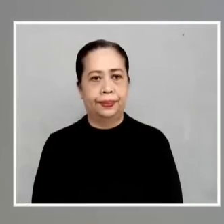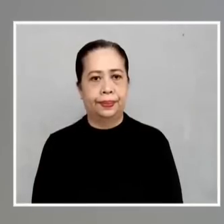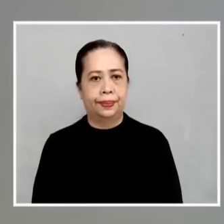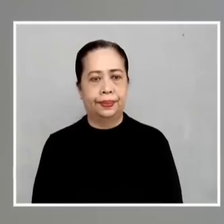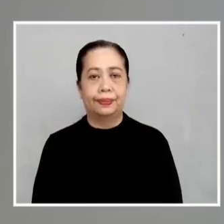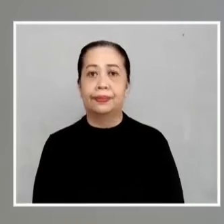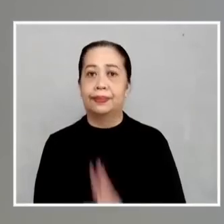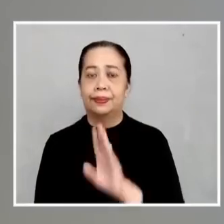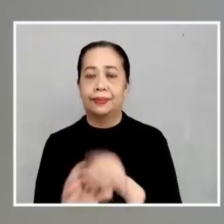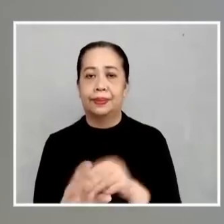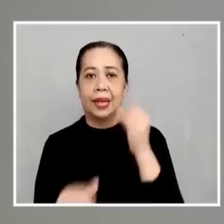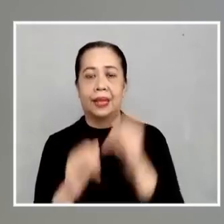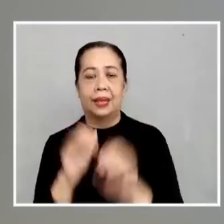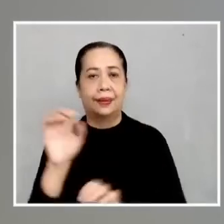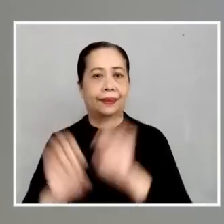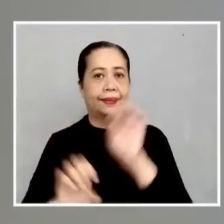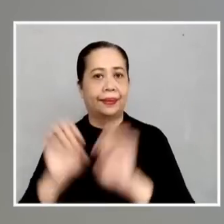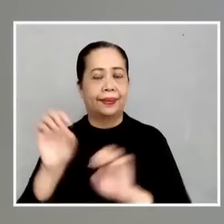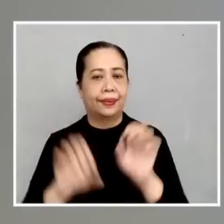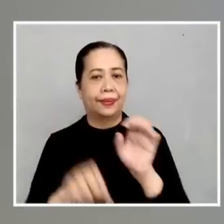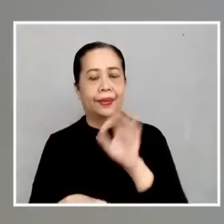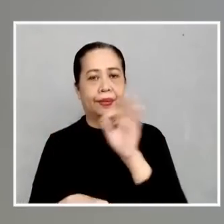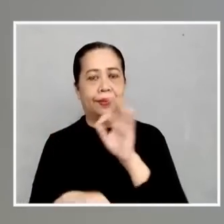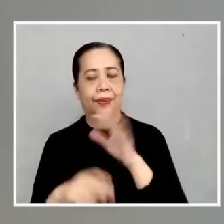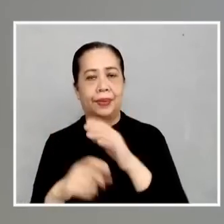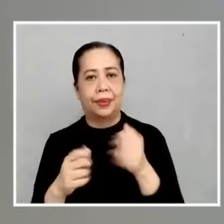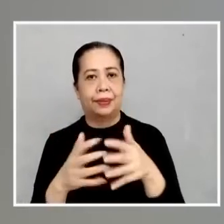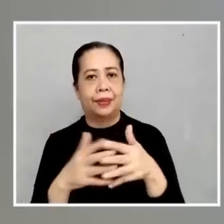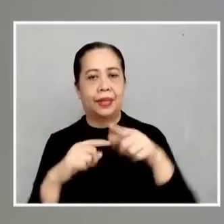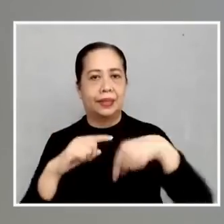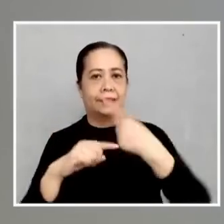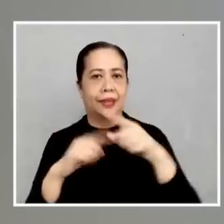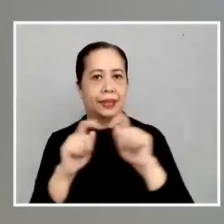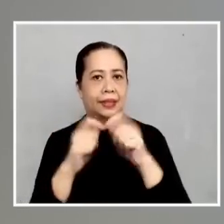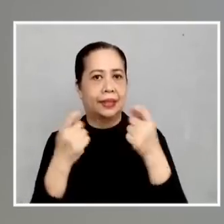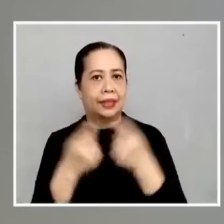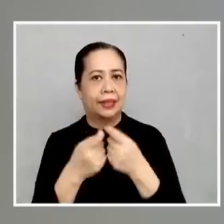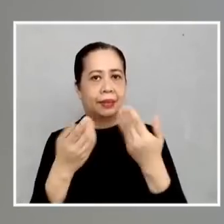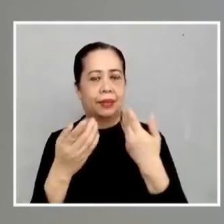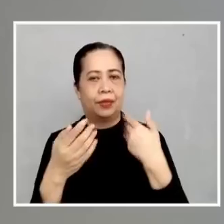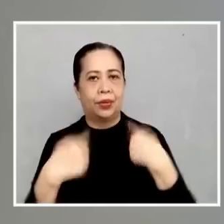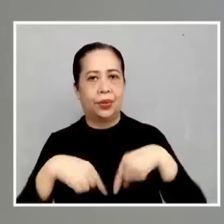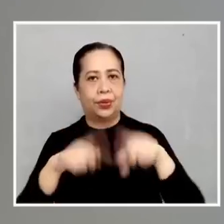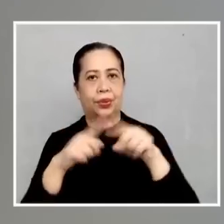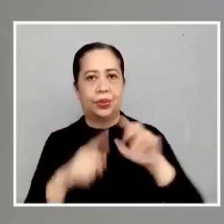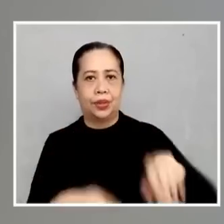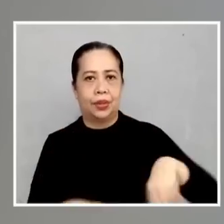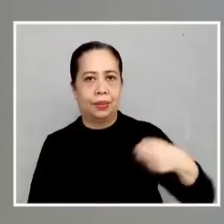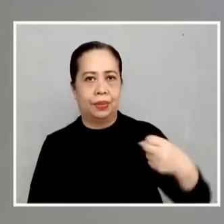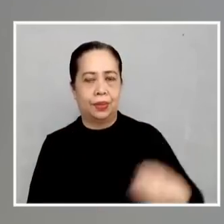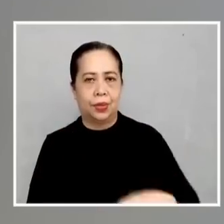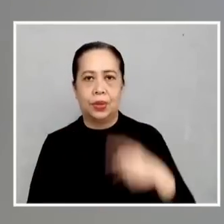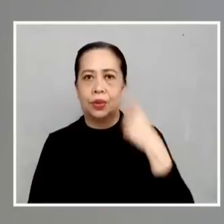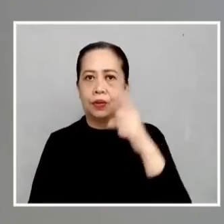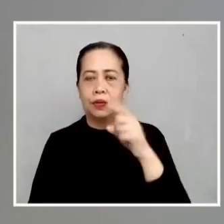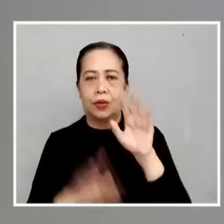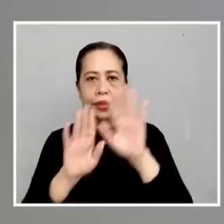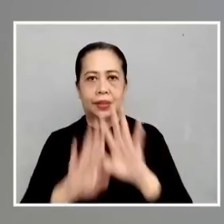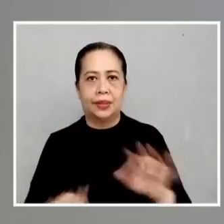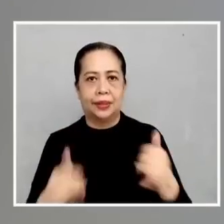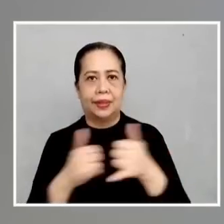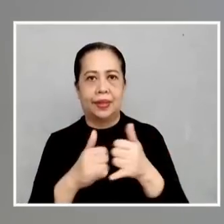Sumabak sa huling evaluation ng Philippine Men's Gymnastics Team bago tumulak pa Cambodia para sa SEA Games sa susunod na